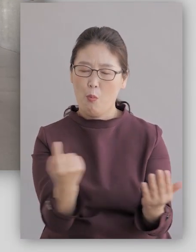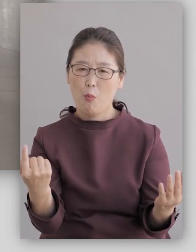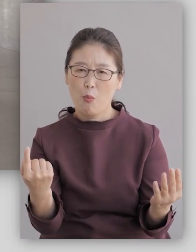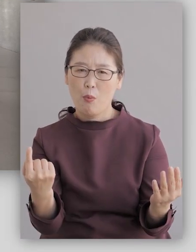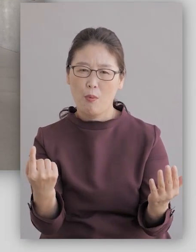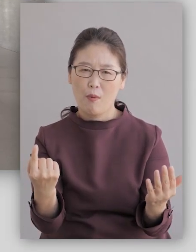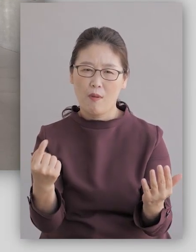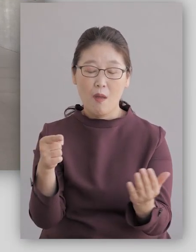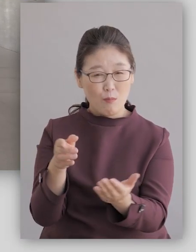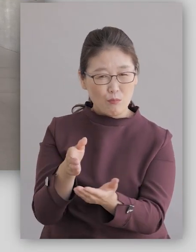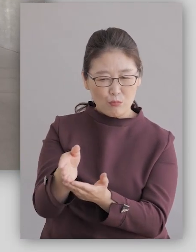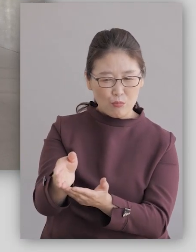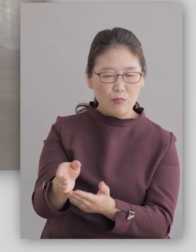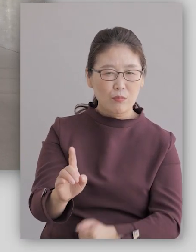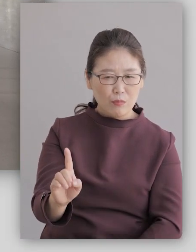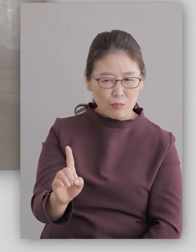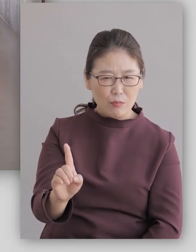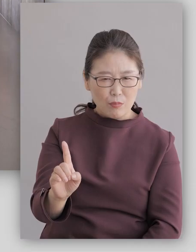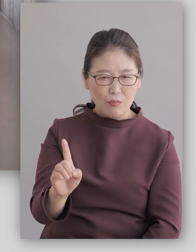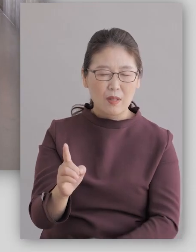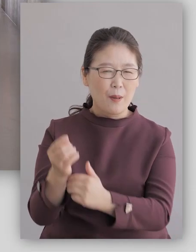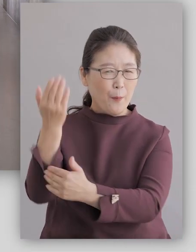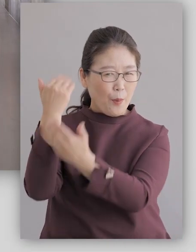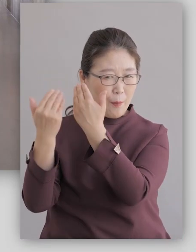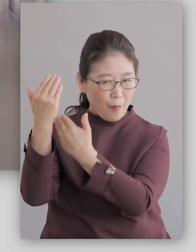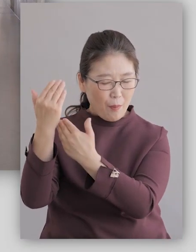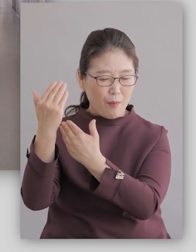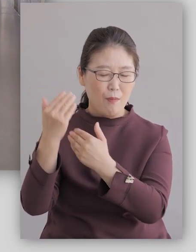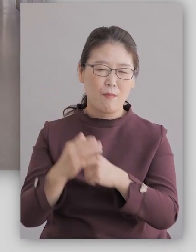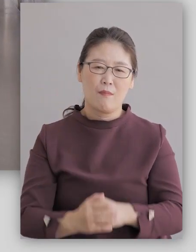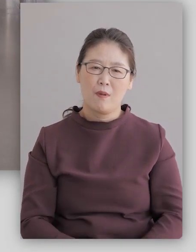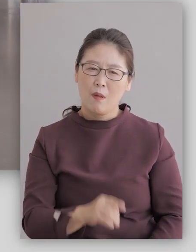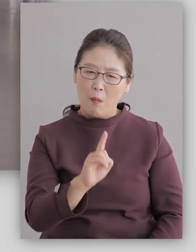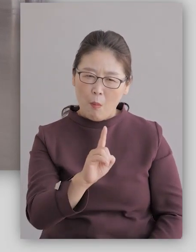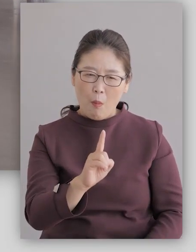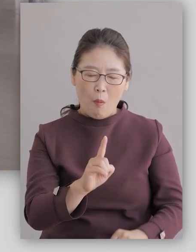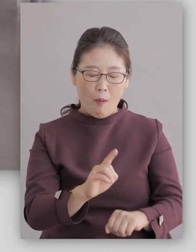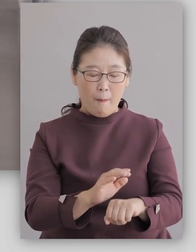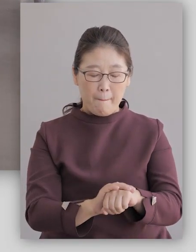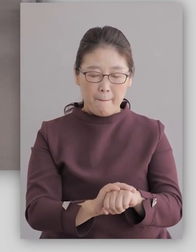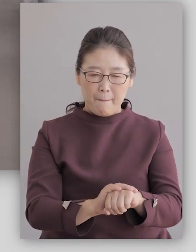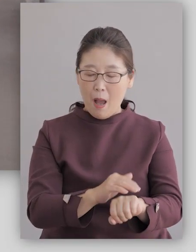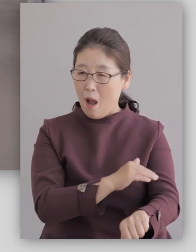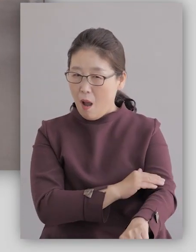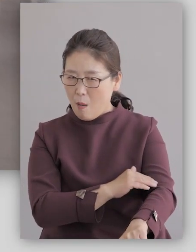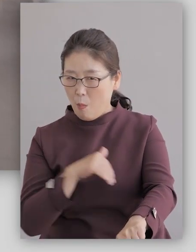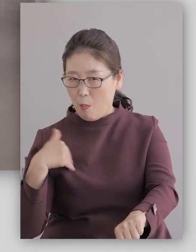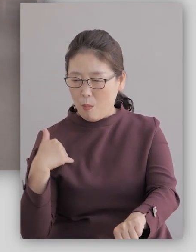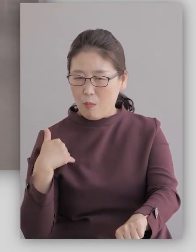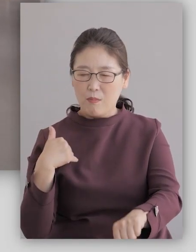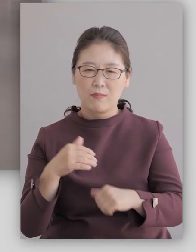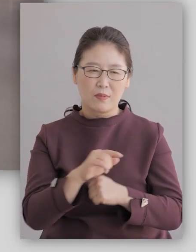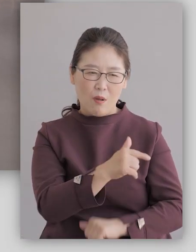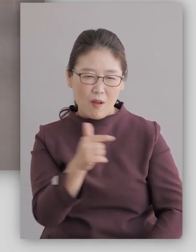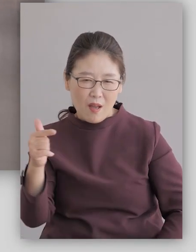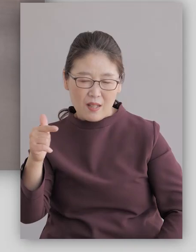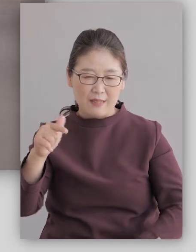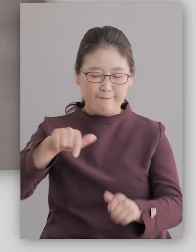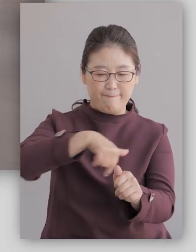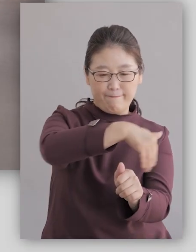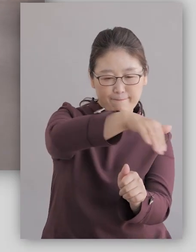소위 얘기되어 왔던 그 시대에는 미처 알 수 없었지만 그 시대를 설명할 수